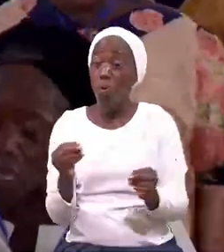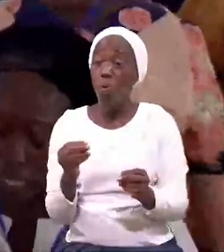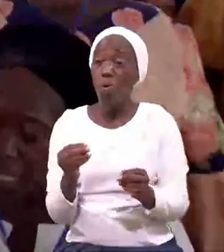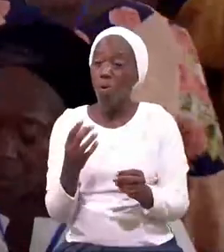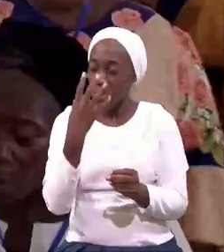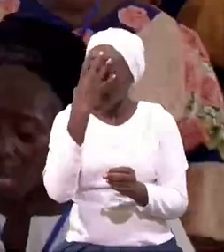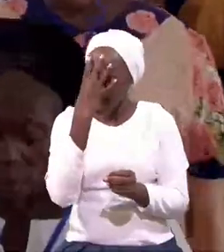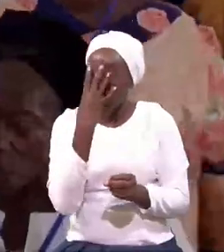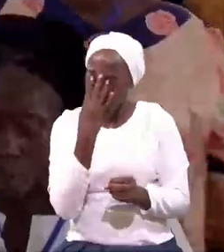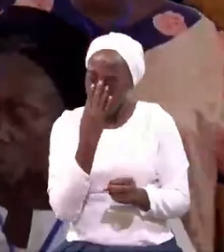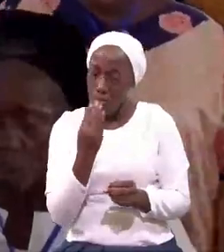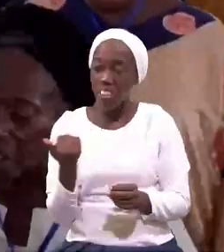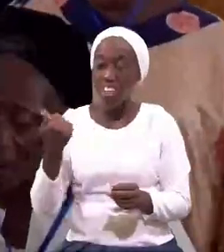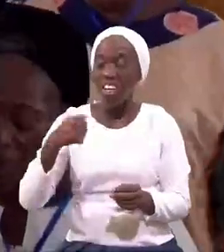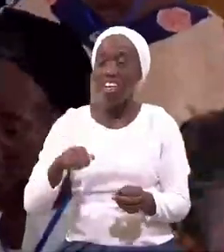Plus de sommeil.